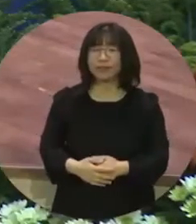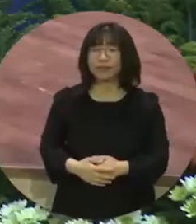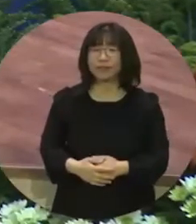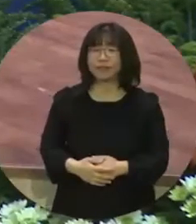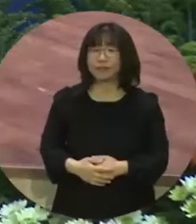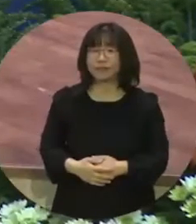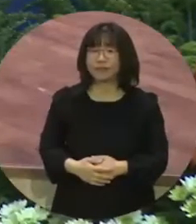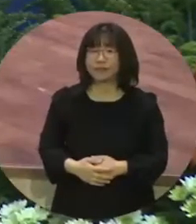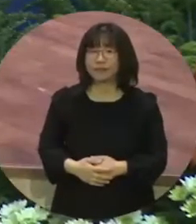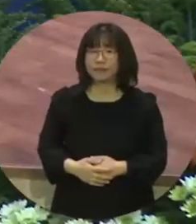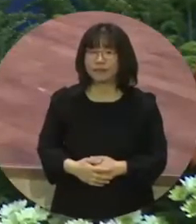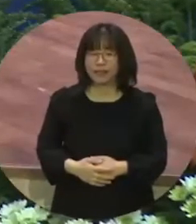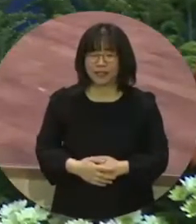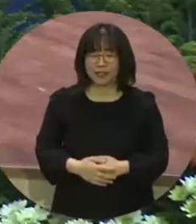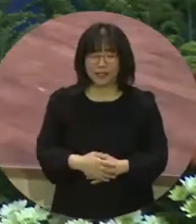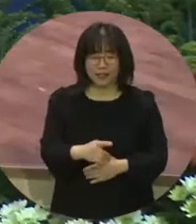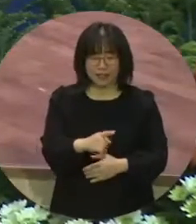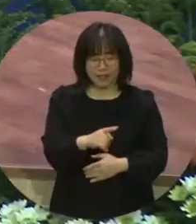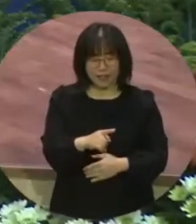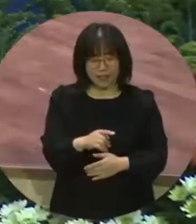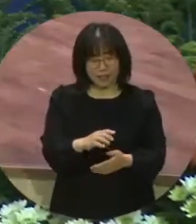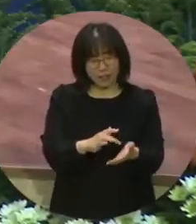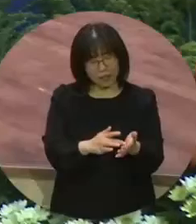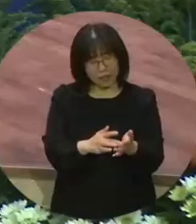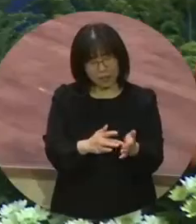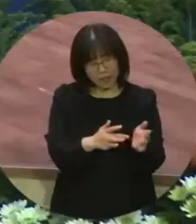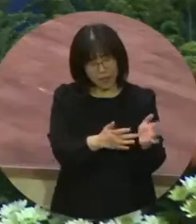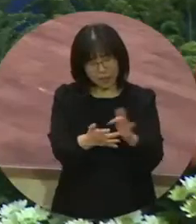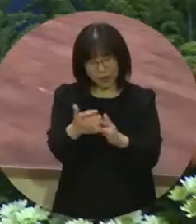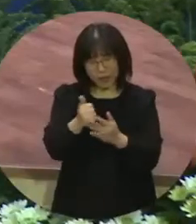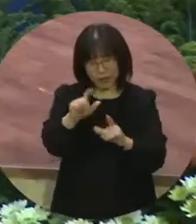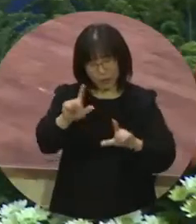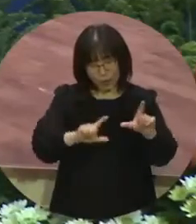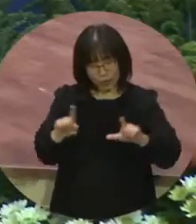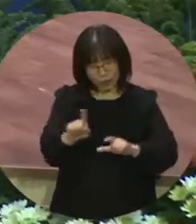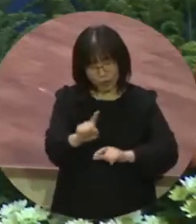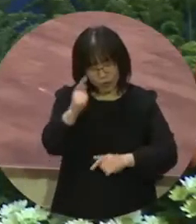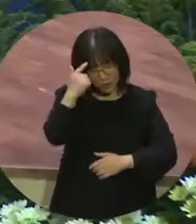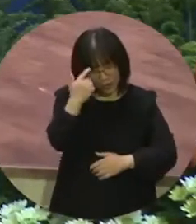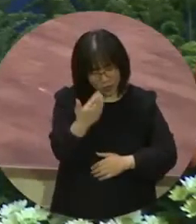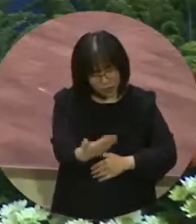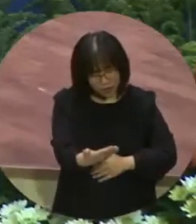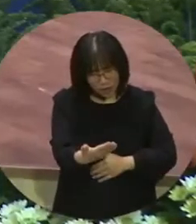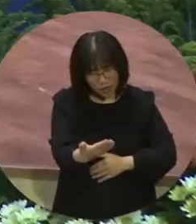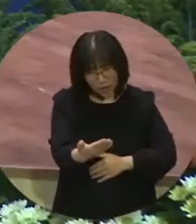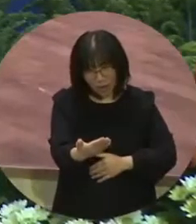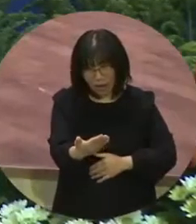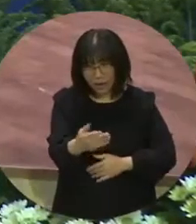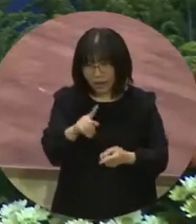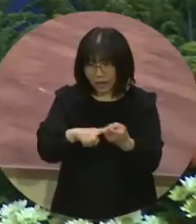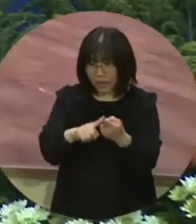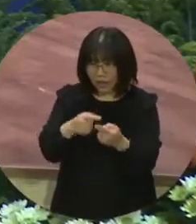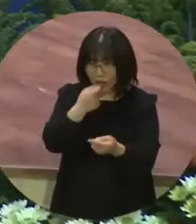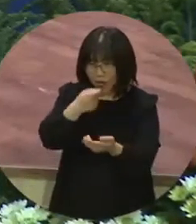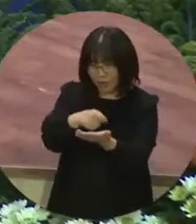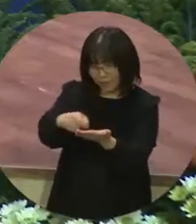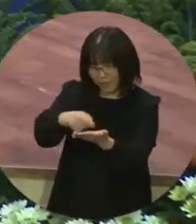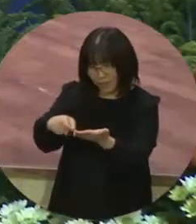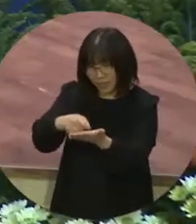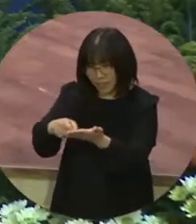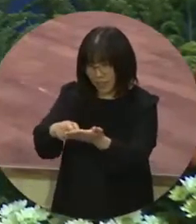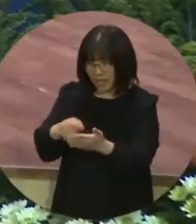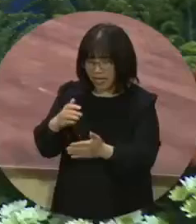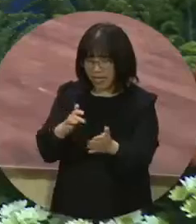이 물음을 던진 후에 이 복음서 구석구석을 뒤지면서 예수님이 즐겁게